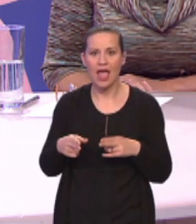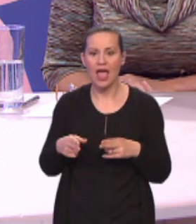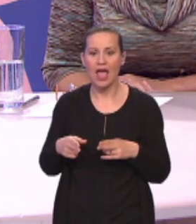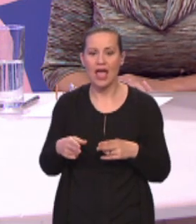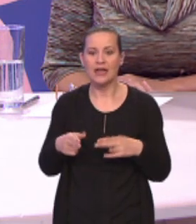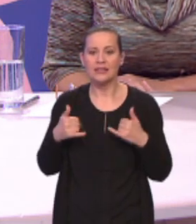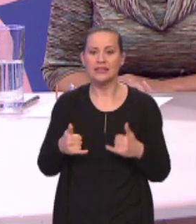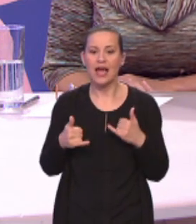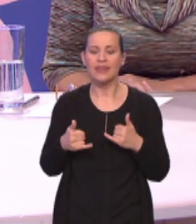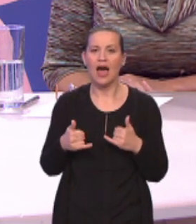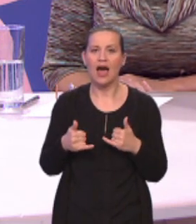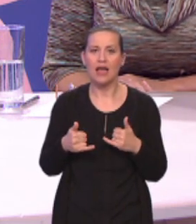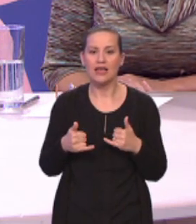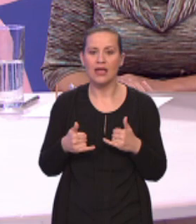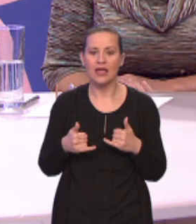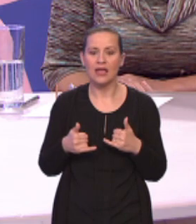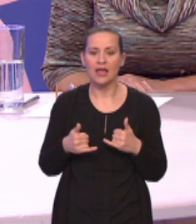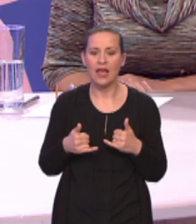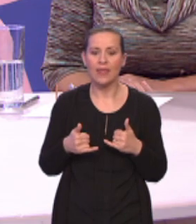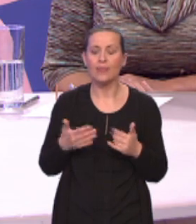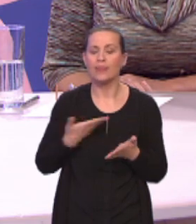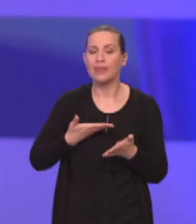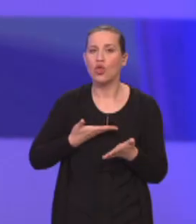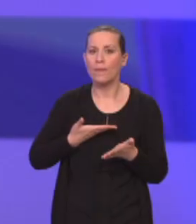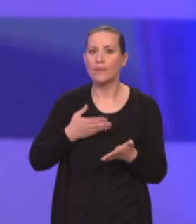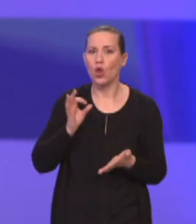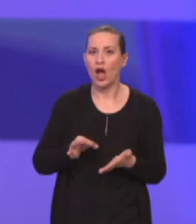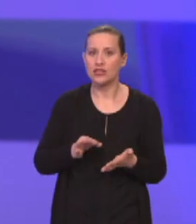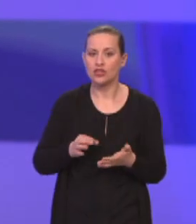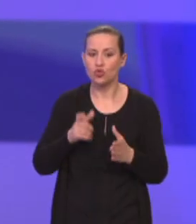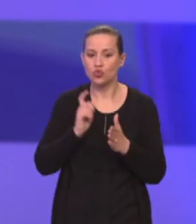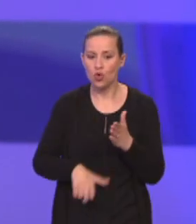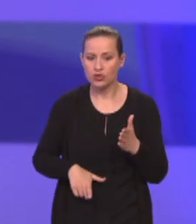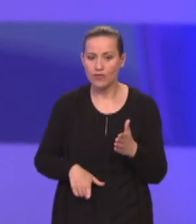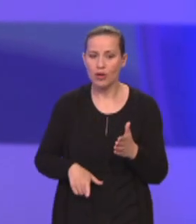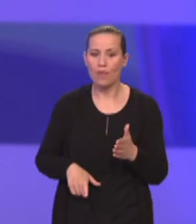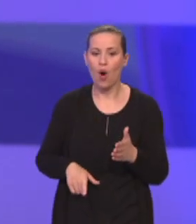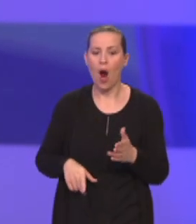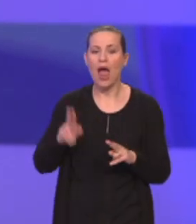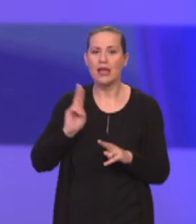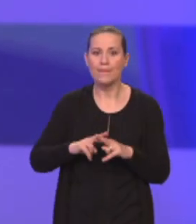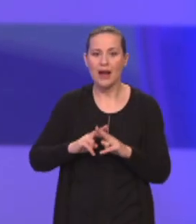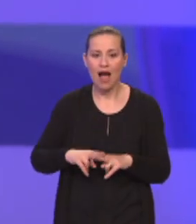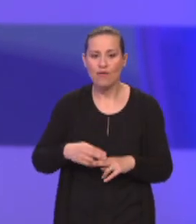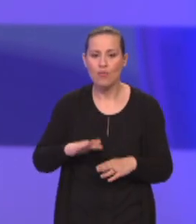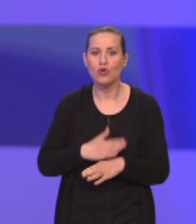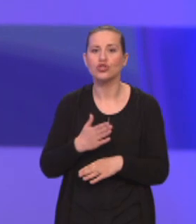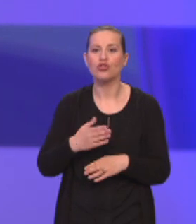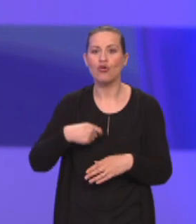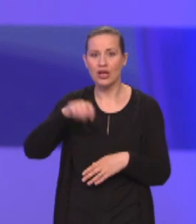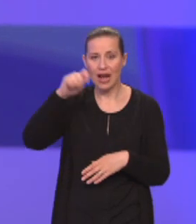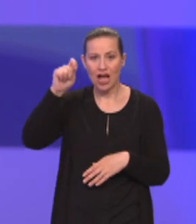projekta je u tijeku, u fazi smo ishođenja lokacijske dozvole, nadamo se da ćemo pravomoćnost građevinske imati sljedeće godine